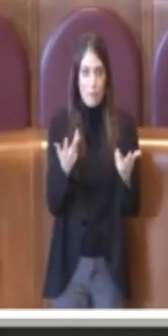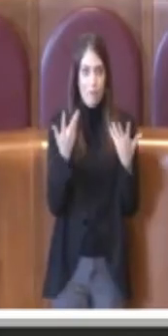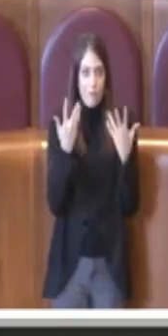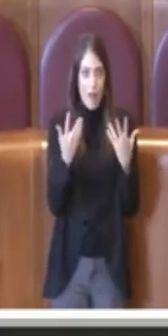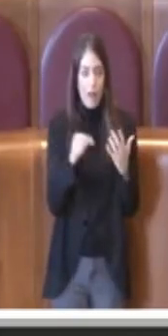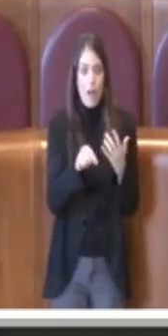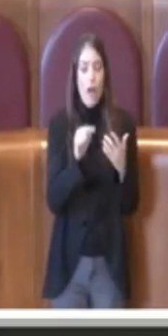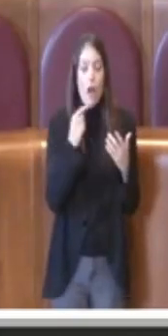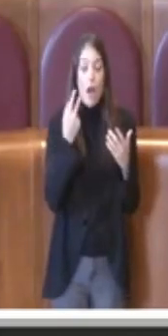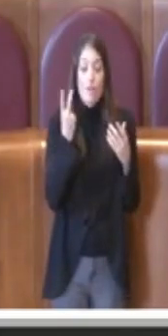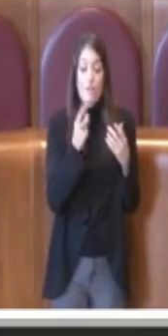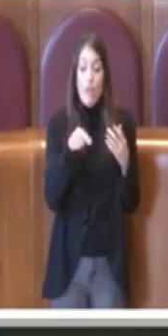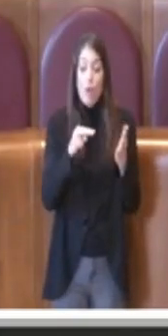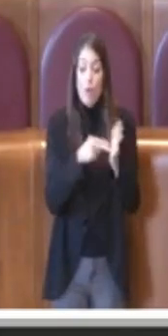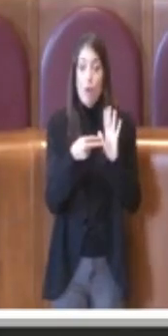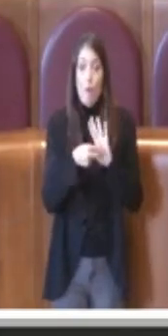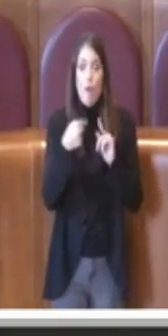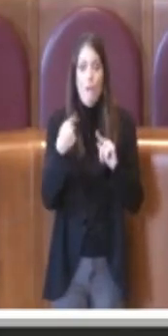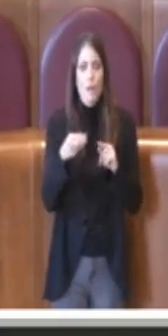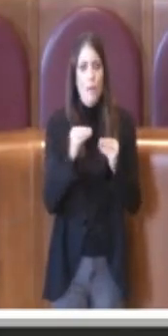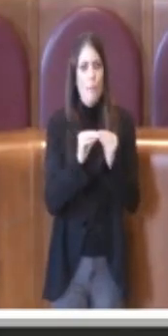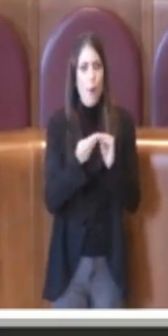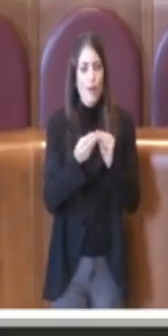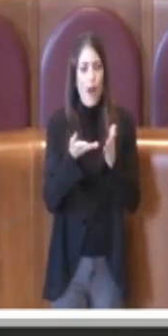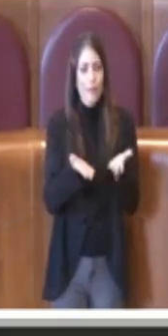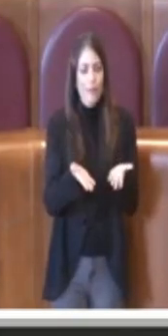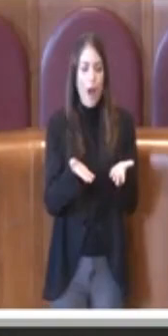riflettori su questa problematica in una modalità